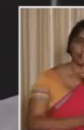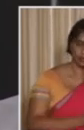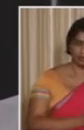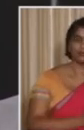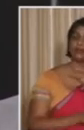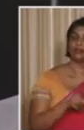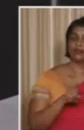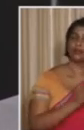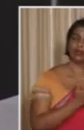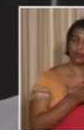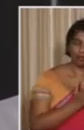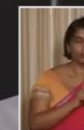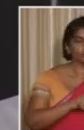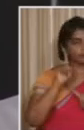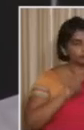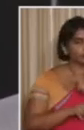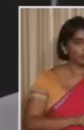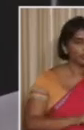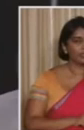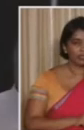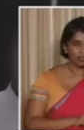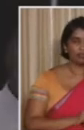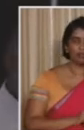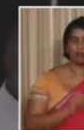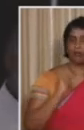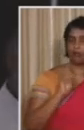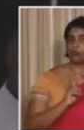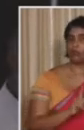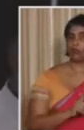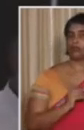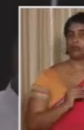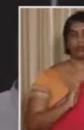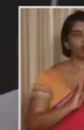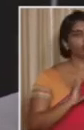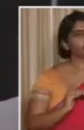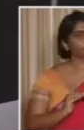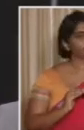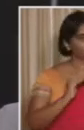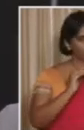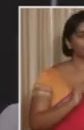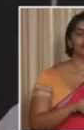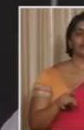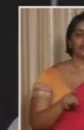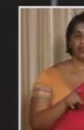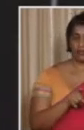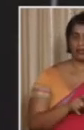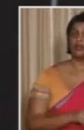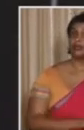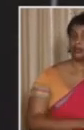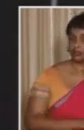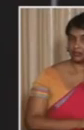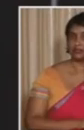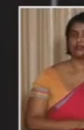ඒ නිසා ඔය ඔක්කොම කතා කරන අයට තේරිලා තියෙනවා දැන් මේ ආර්ථිකයේ සුබවාදී පැත්තකට ගෙනෙලා මේ රට හැදීගෙන යනවා. ඉතින් ඒ නිසා ඔබතුමාලට